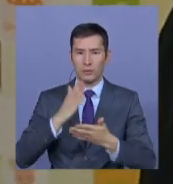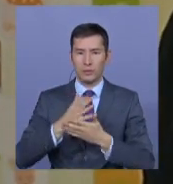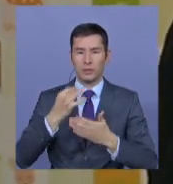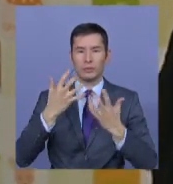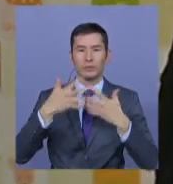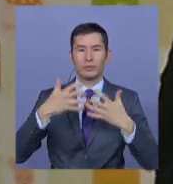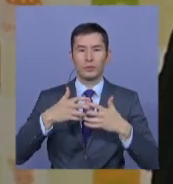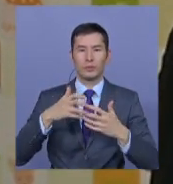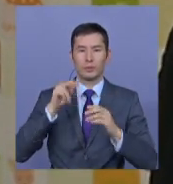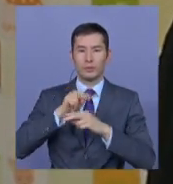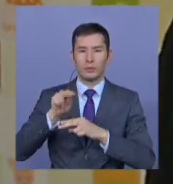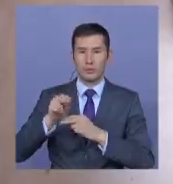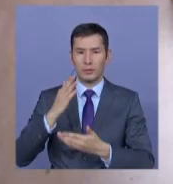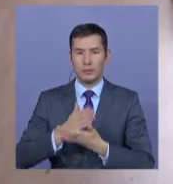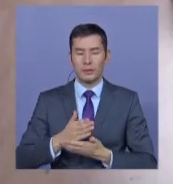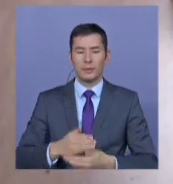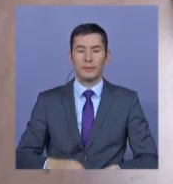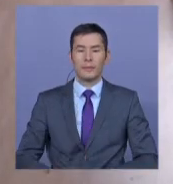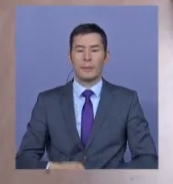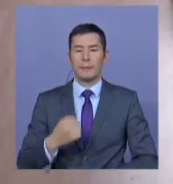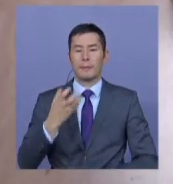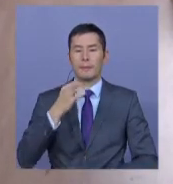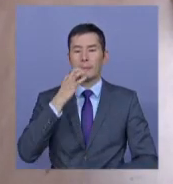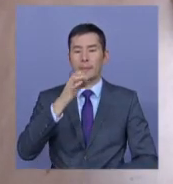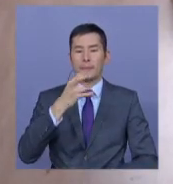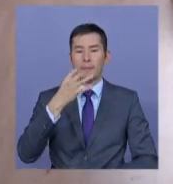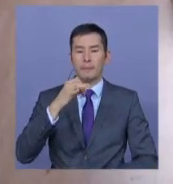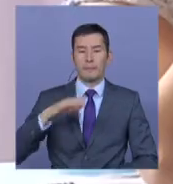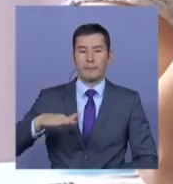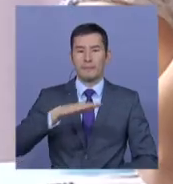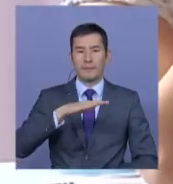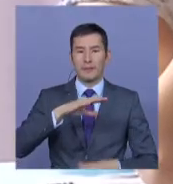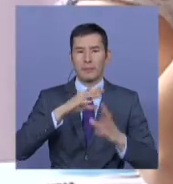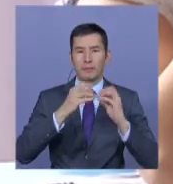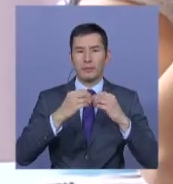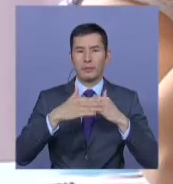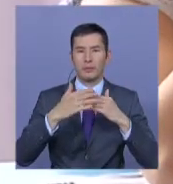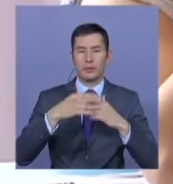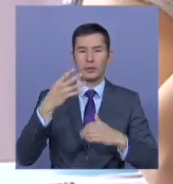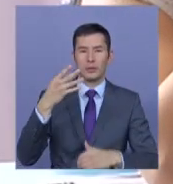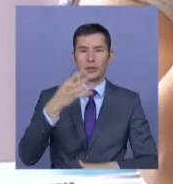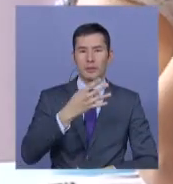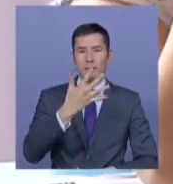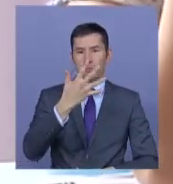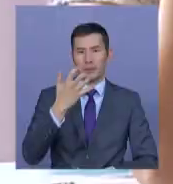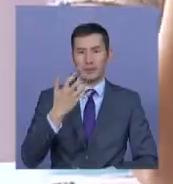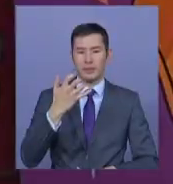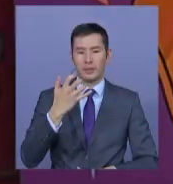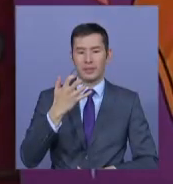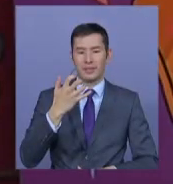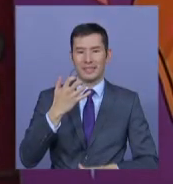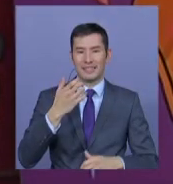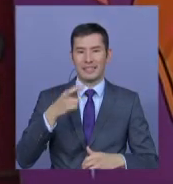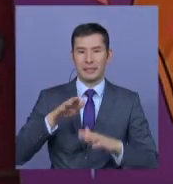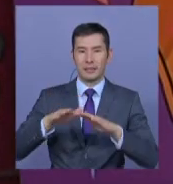математикаға үйретеді, баланы жан-жақты дамытады. Айта кетейік, Наурызбай ауданында 4300 баланы қамтитын 85 балабақша бар. Оның 3-ші